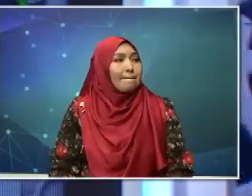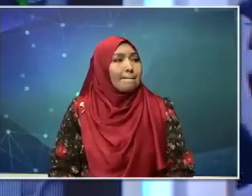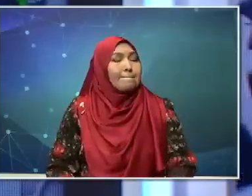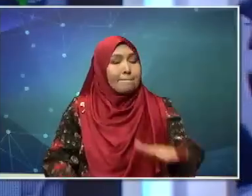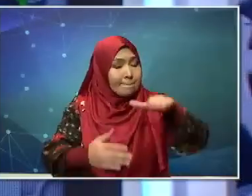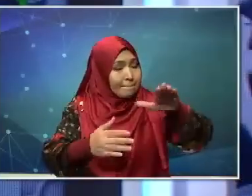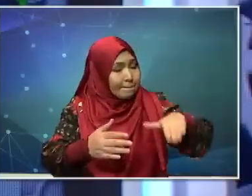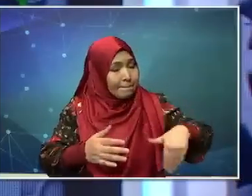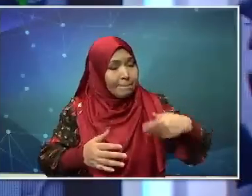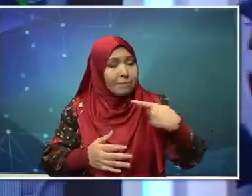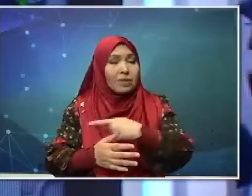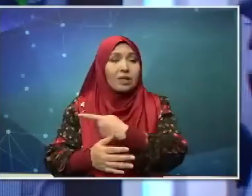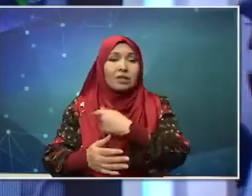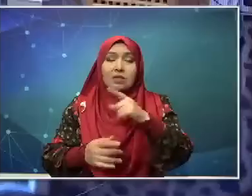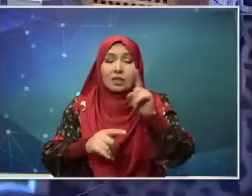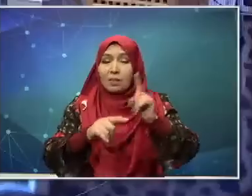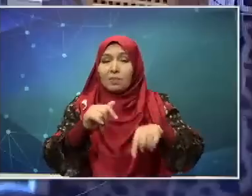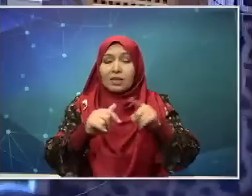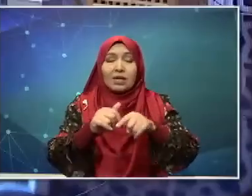sebelumnya